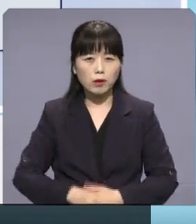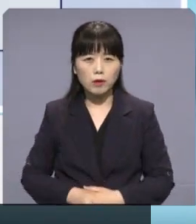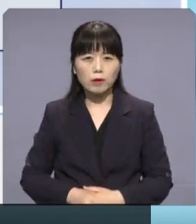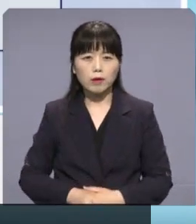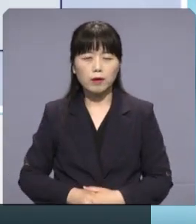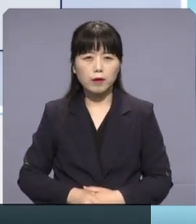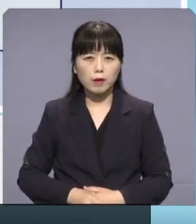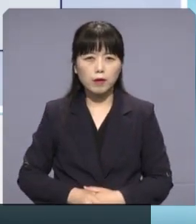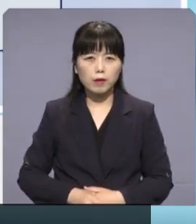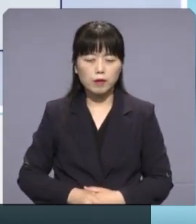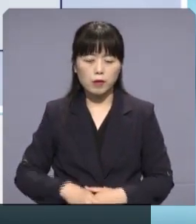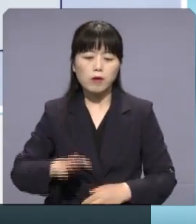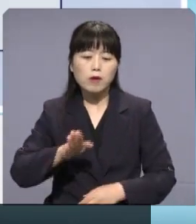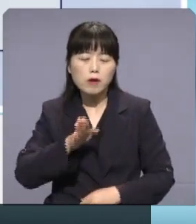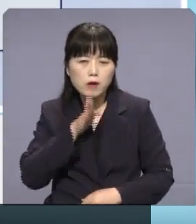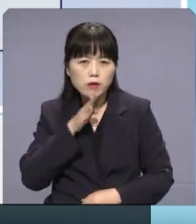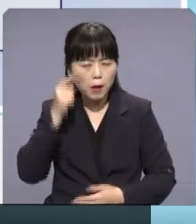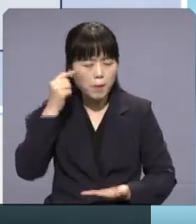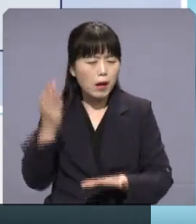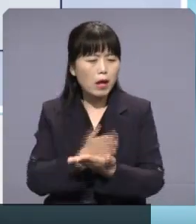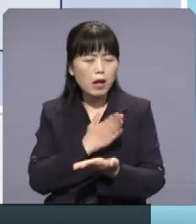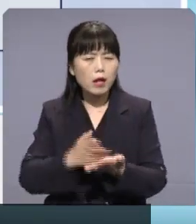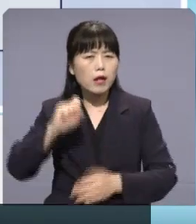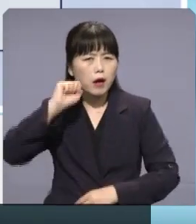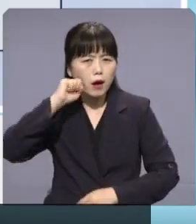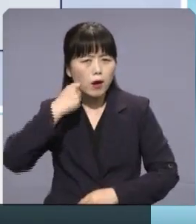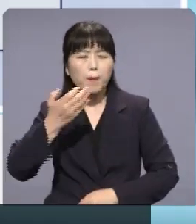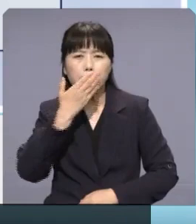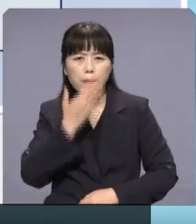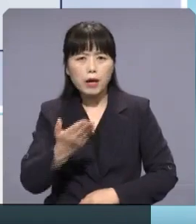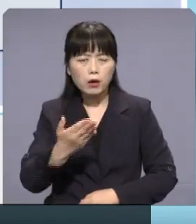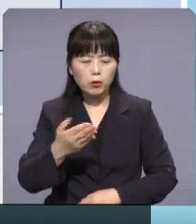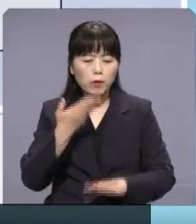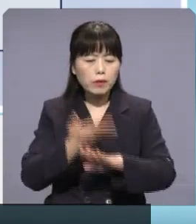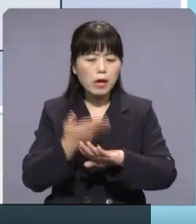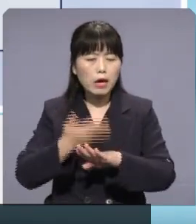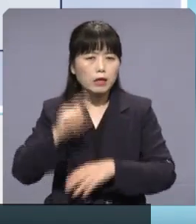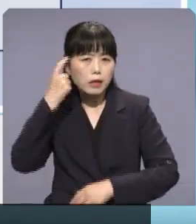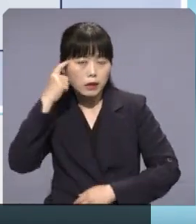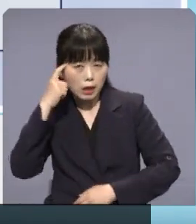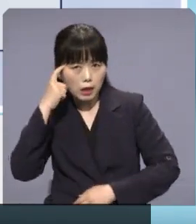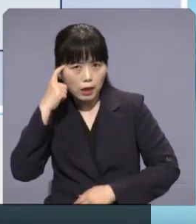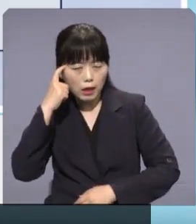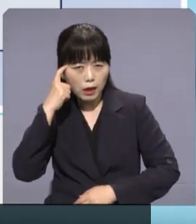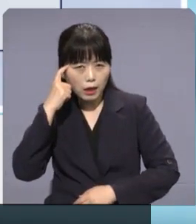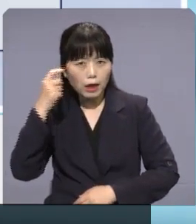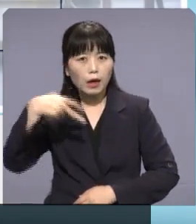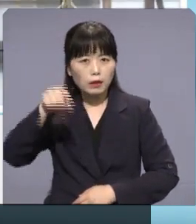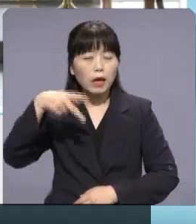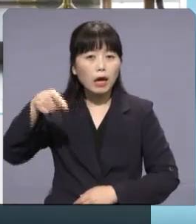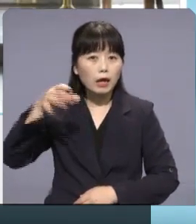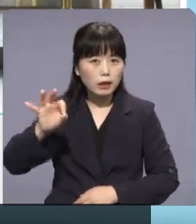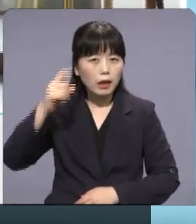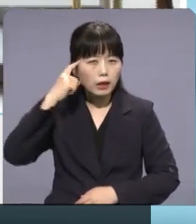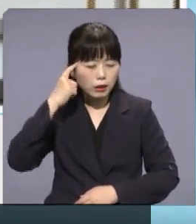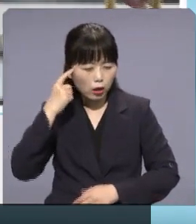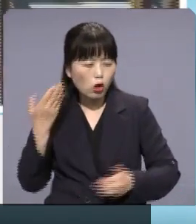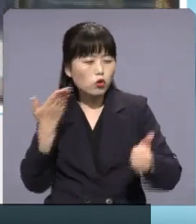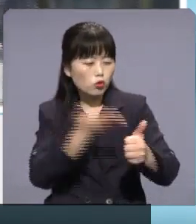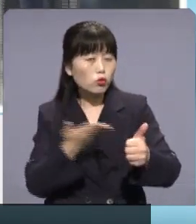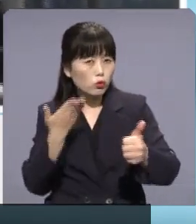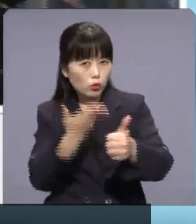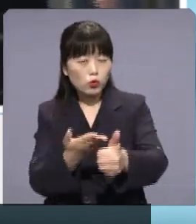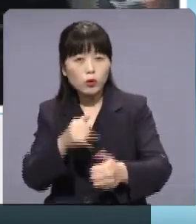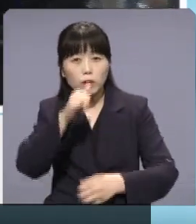어떤 현실적인 판단을 하기 어렵게 다른 이념적인 잣대나 이런 것들을 사람들한테 주는 거예요.